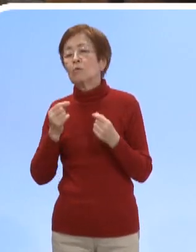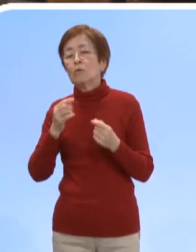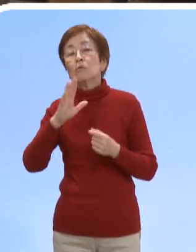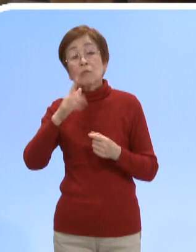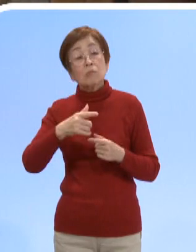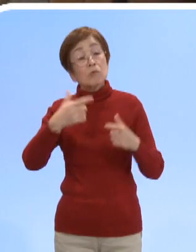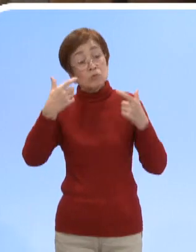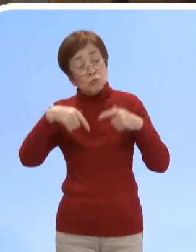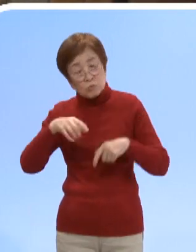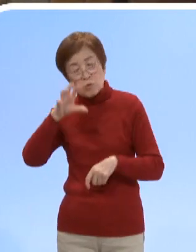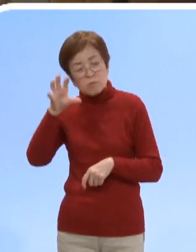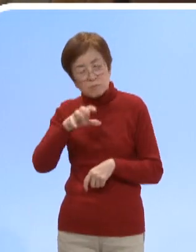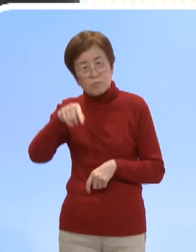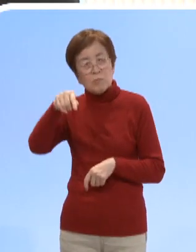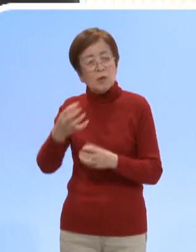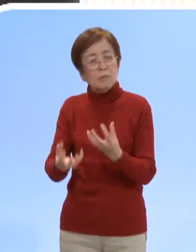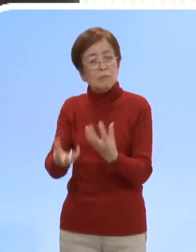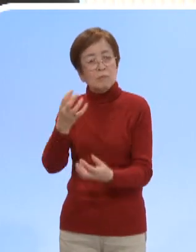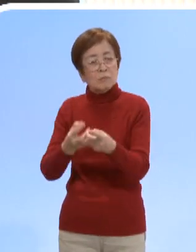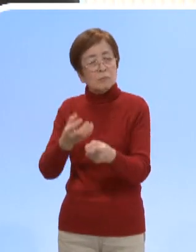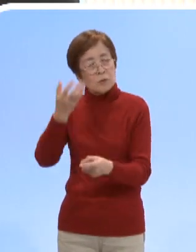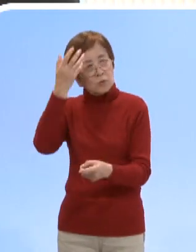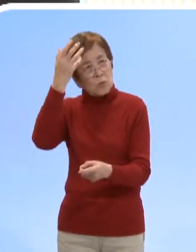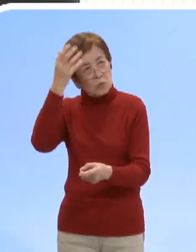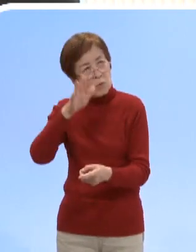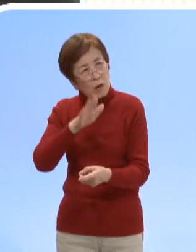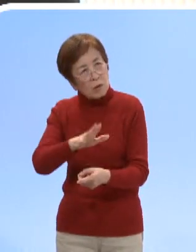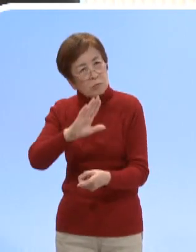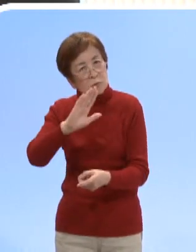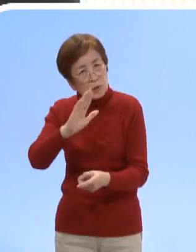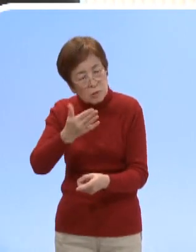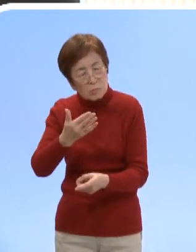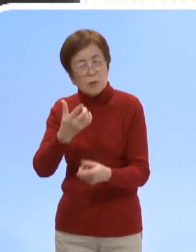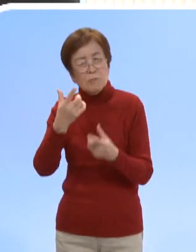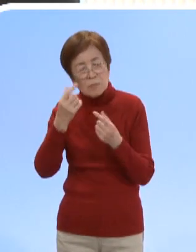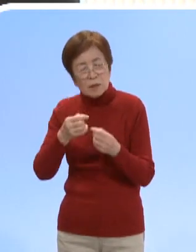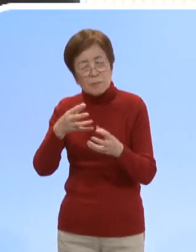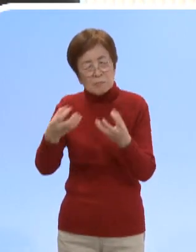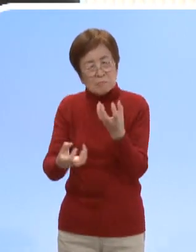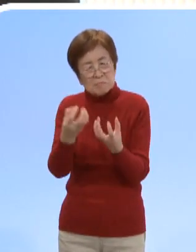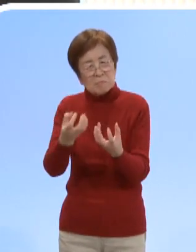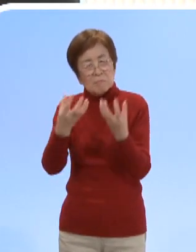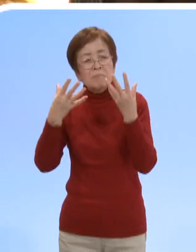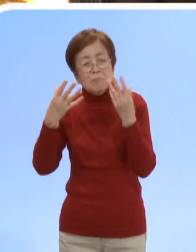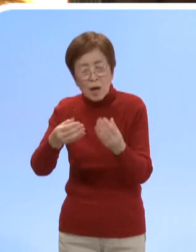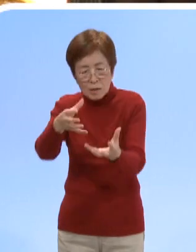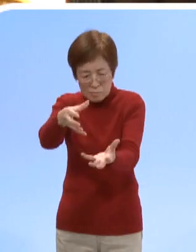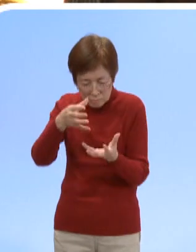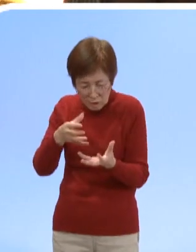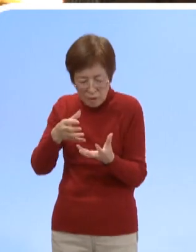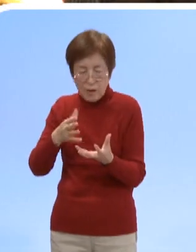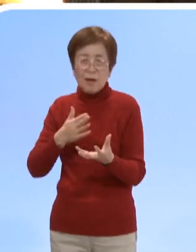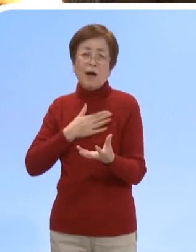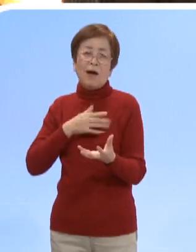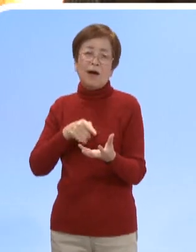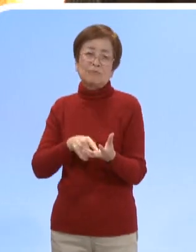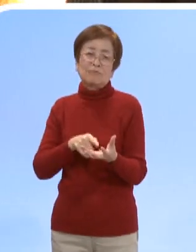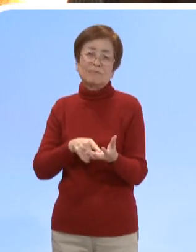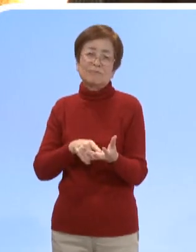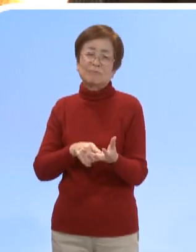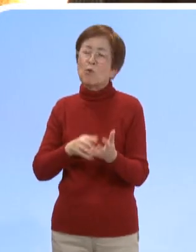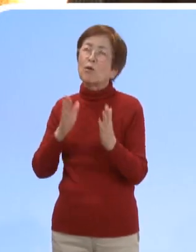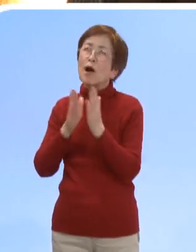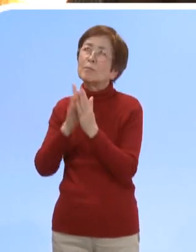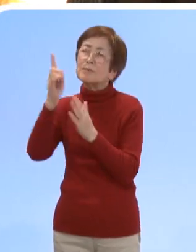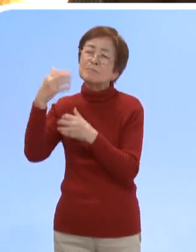、ある程度の想像はできますけども、釜出してみないとわからない部分は多いですね。神のみぞ知るような